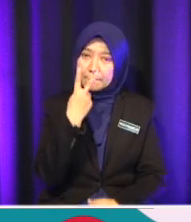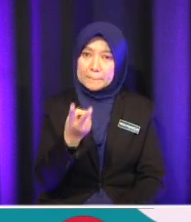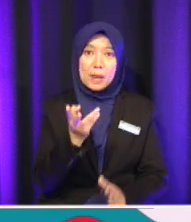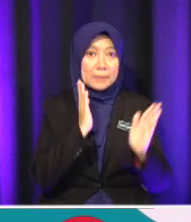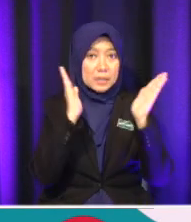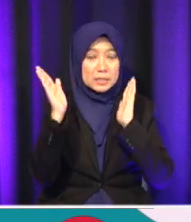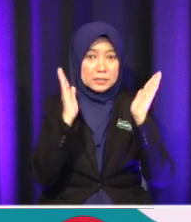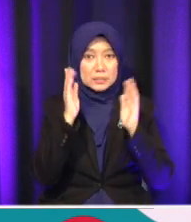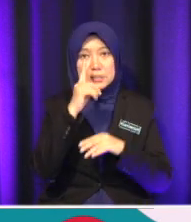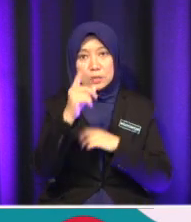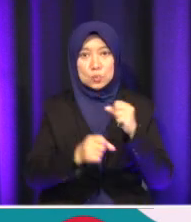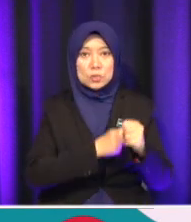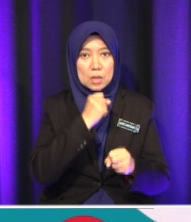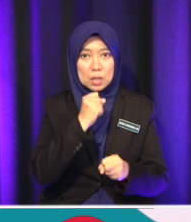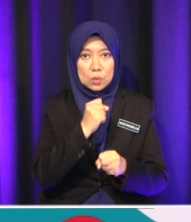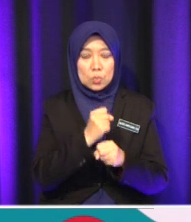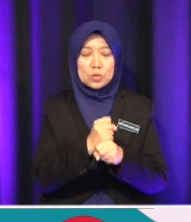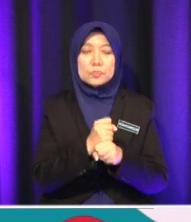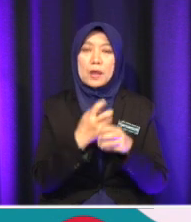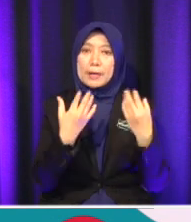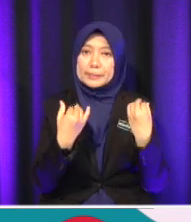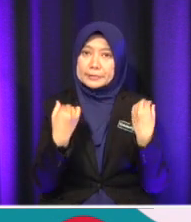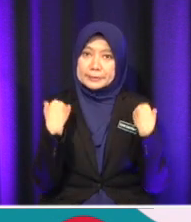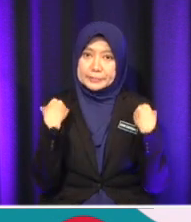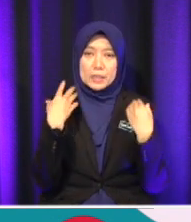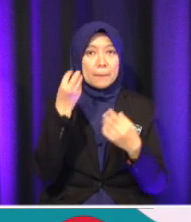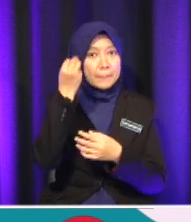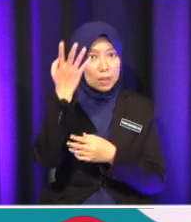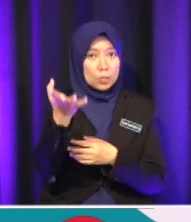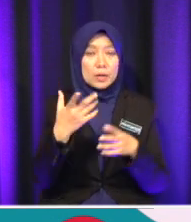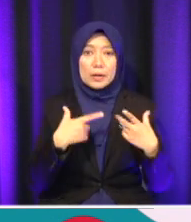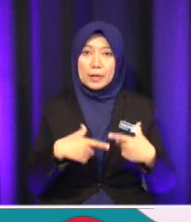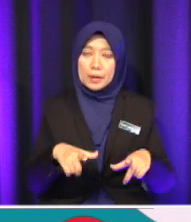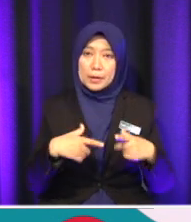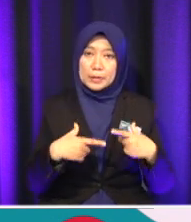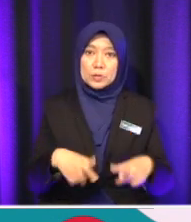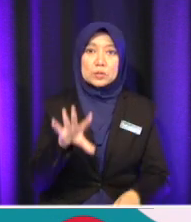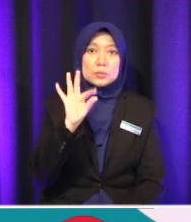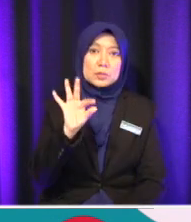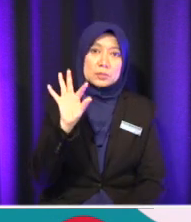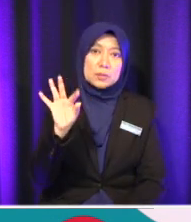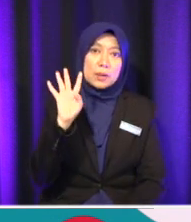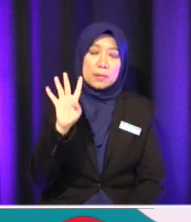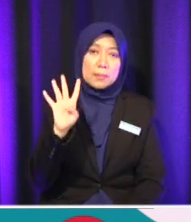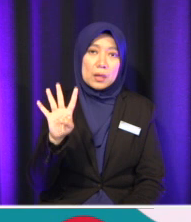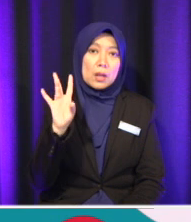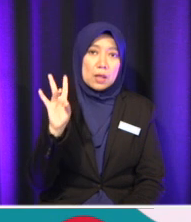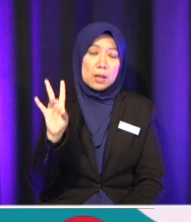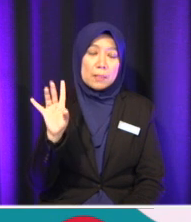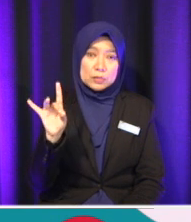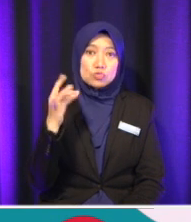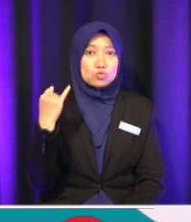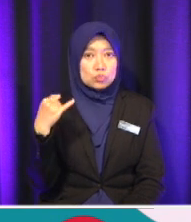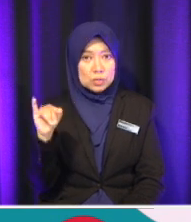suatu tahun kita ada Butiran export kayu balak 9948 juta esport gas